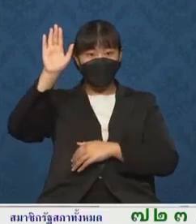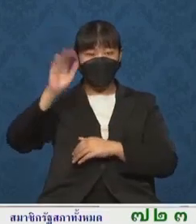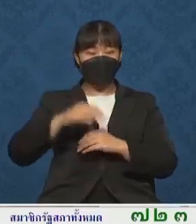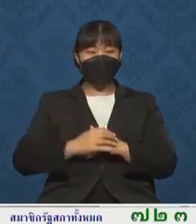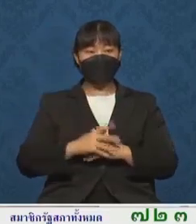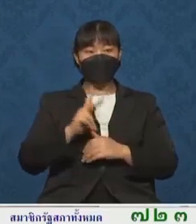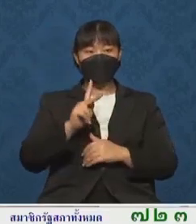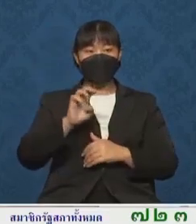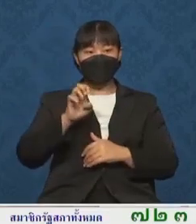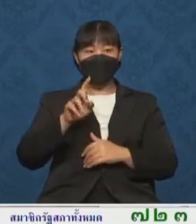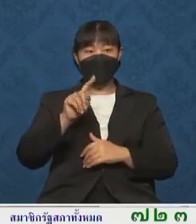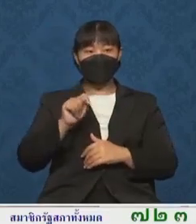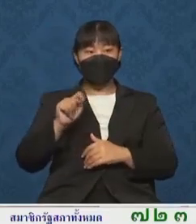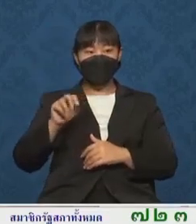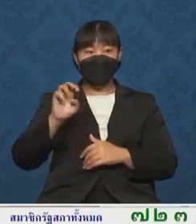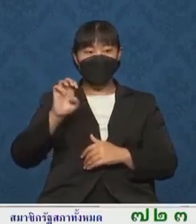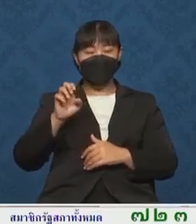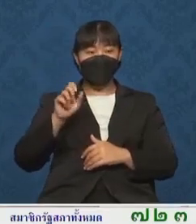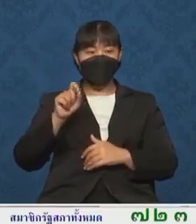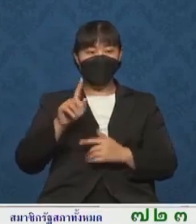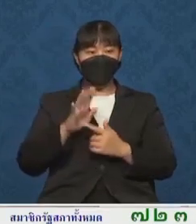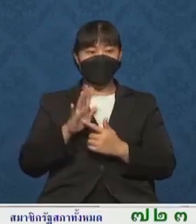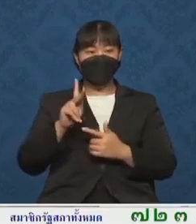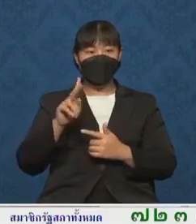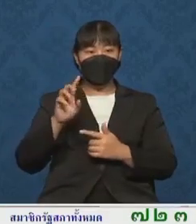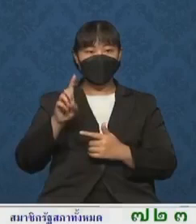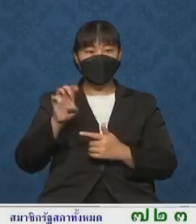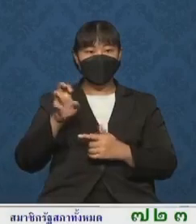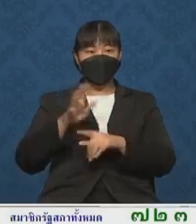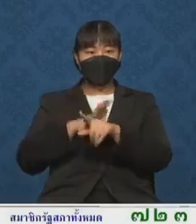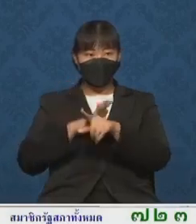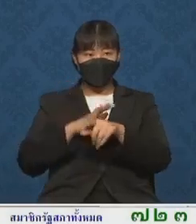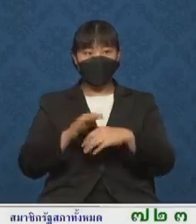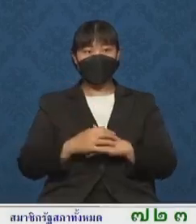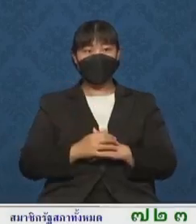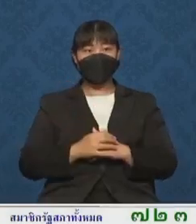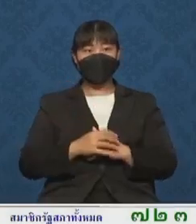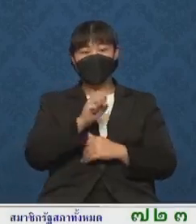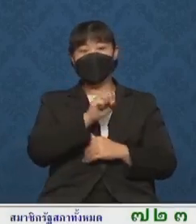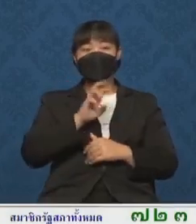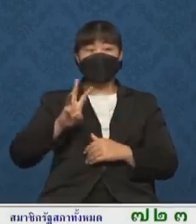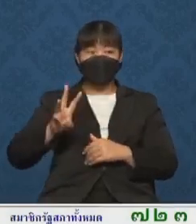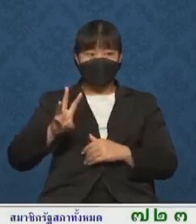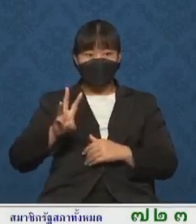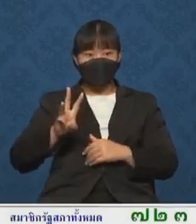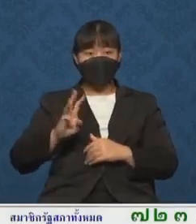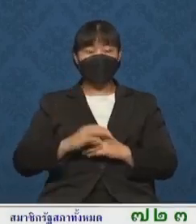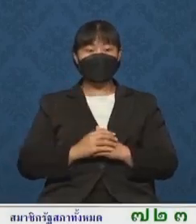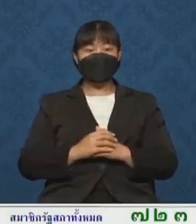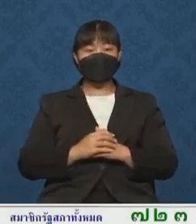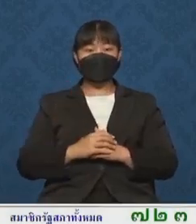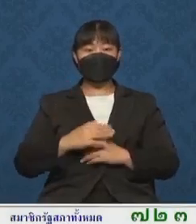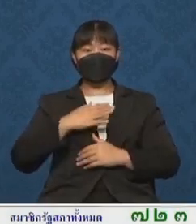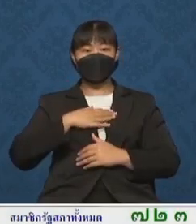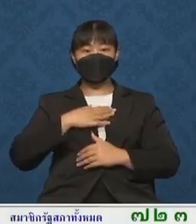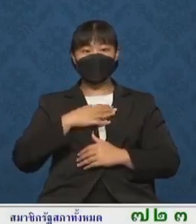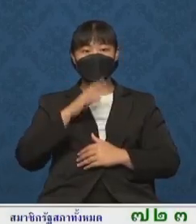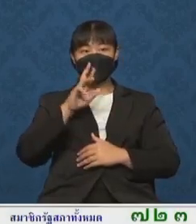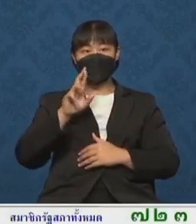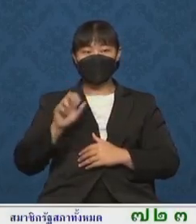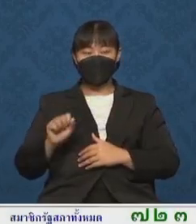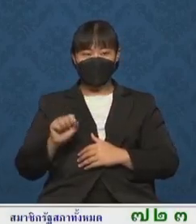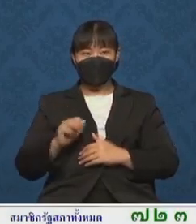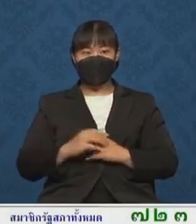ว่าเราอาหารสมาชิกวุฒิสภาในฐานะสมาชิกและ